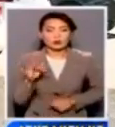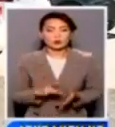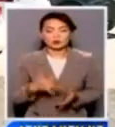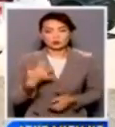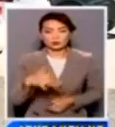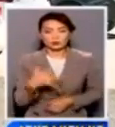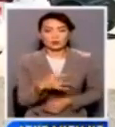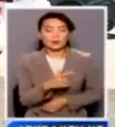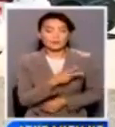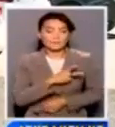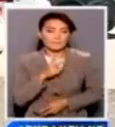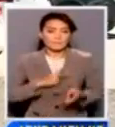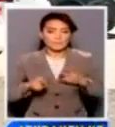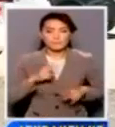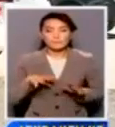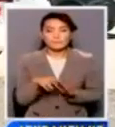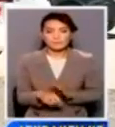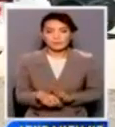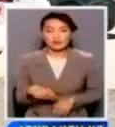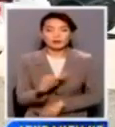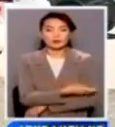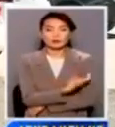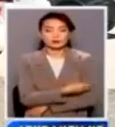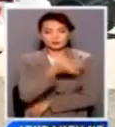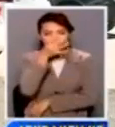50-ге тарта адам көз жұмды. Оның ішінде